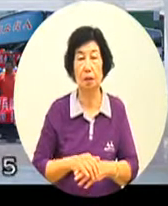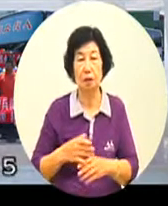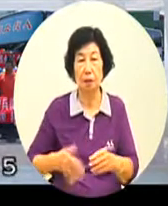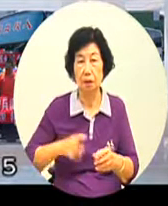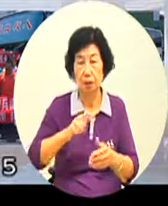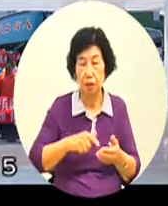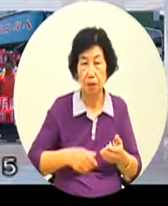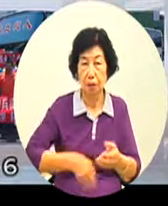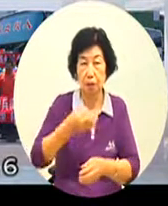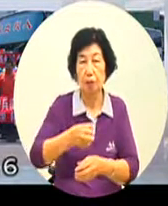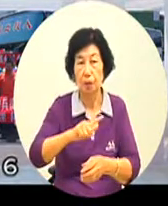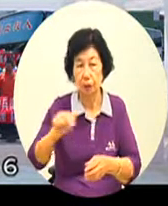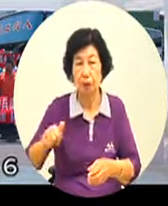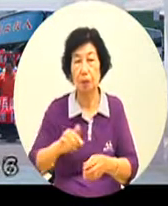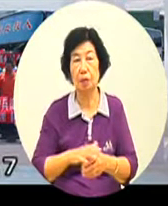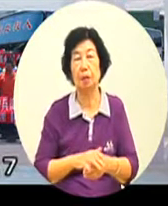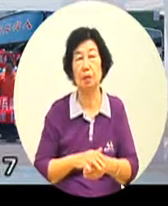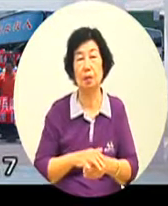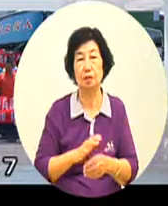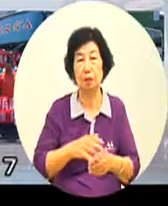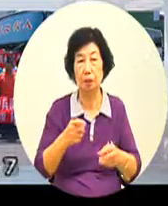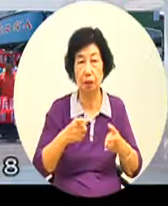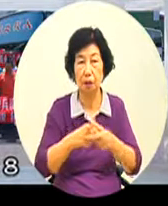善款等公益活动，